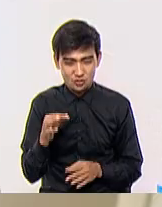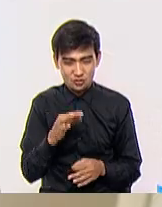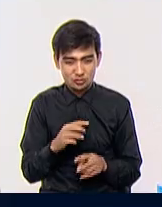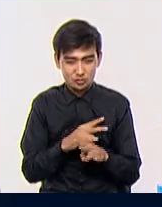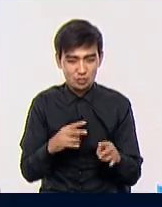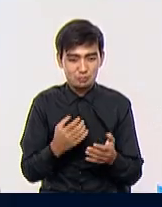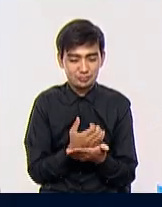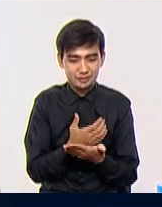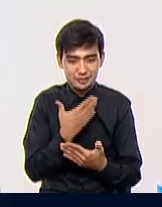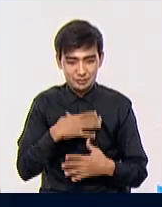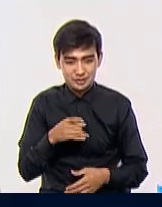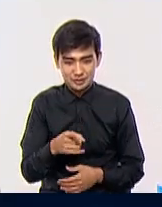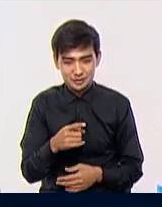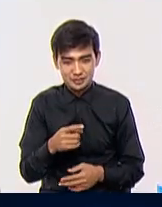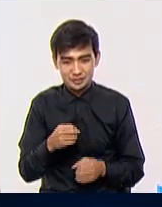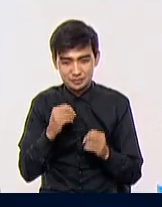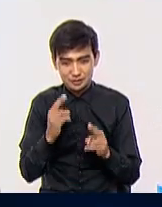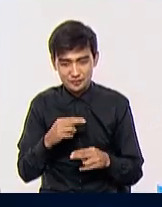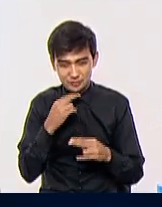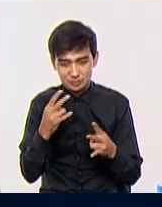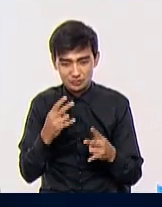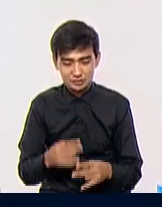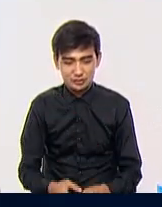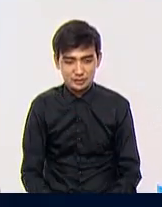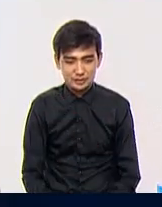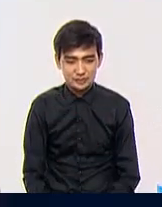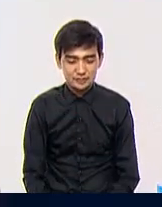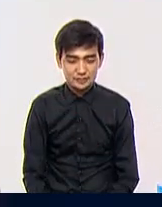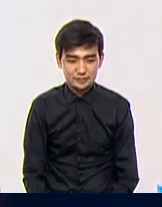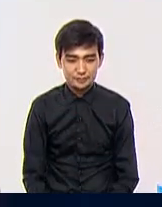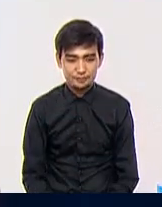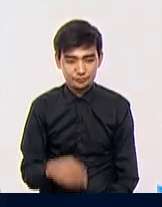шауып жатқан жоқ. Осының бәріне кешенді көзқарас керек менің ойымша. Рахмет пікіріңізге.